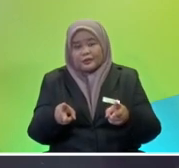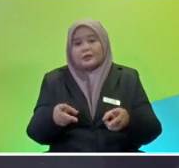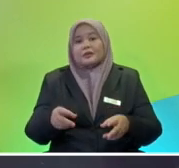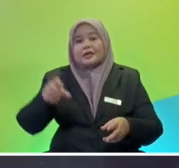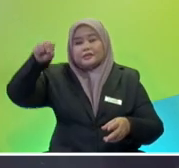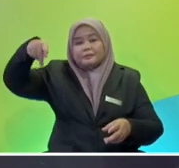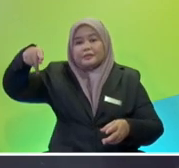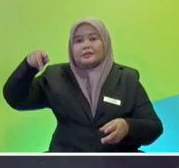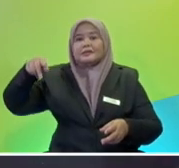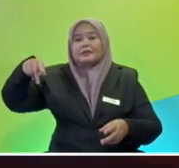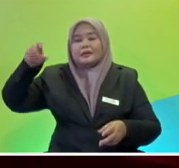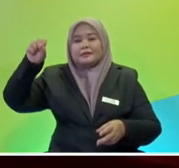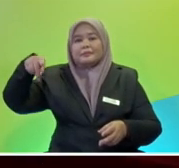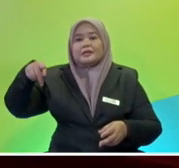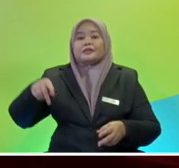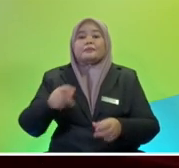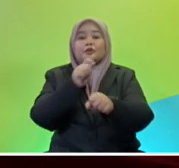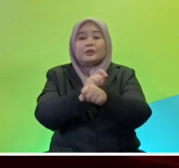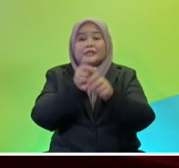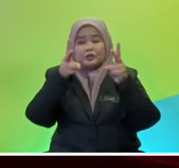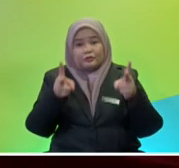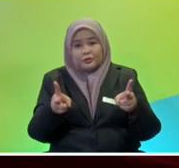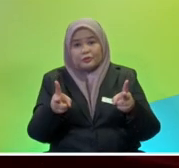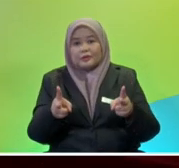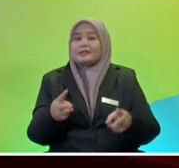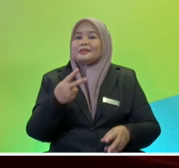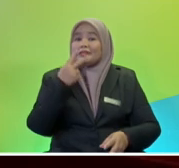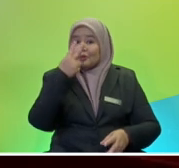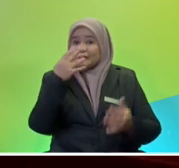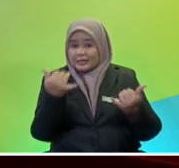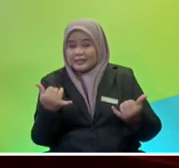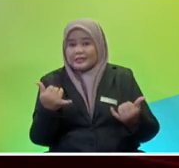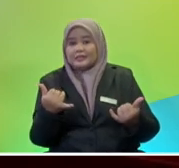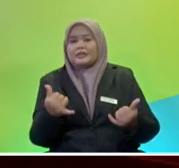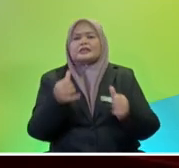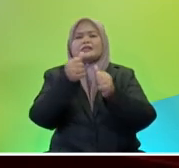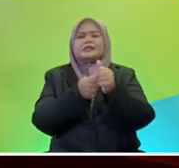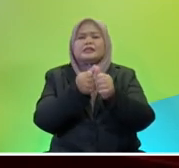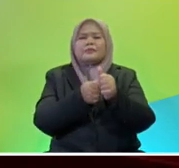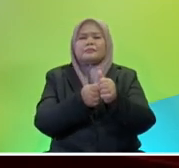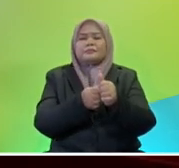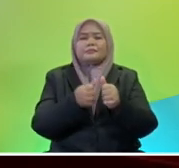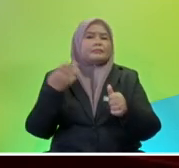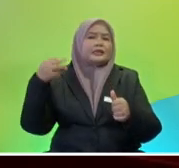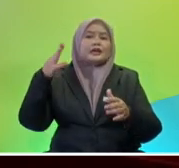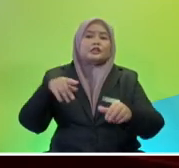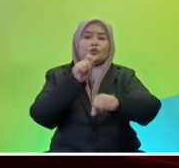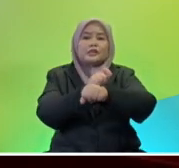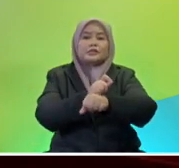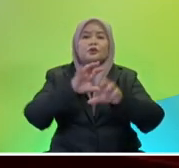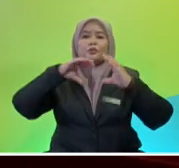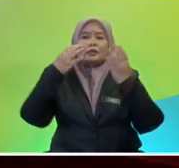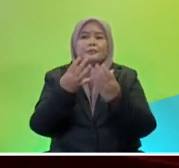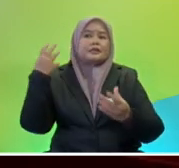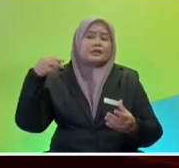SP3 SP ini Ustaz ada juga memberi tugas yang individu kalau Syafi'i ketika ini setiap walaupun mereka ada tugas dan kumpulan tapi